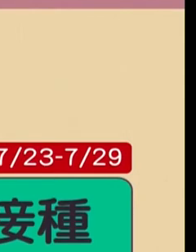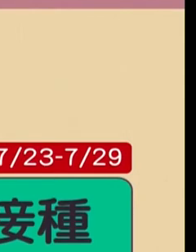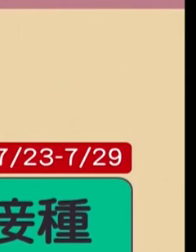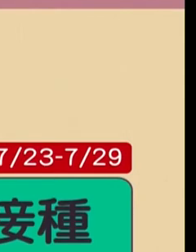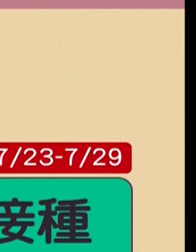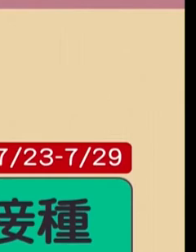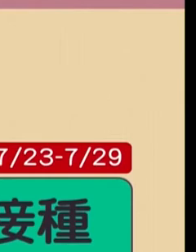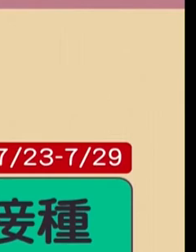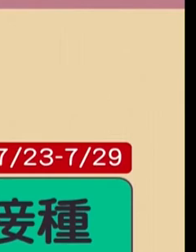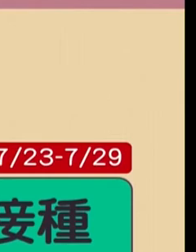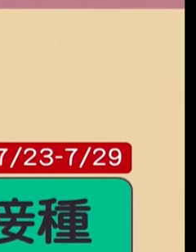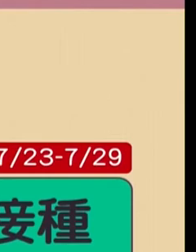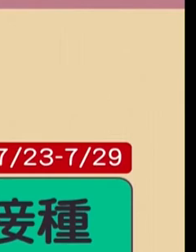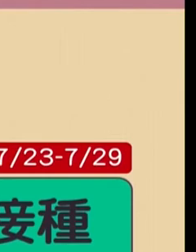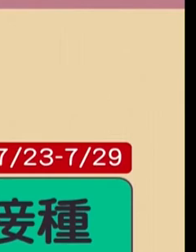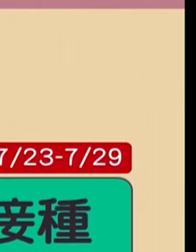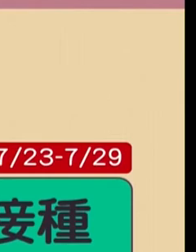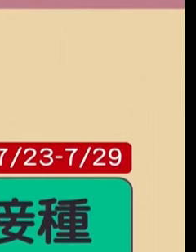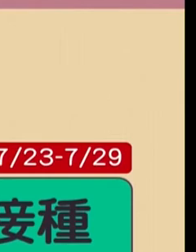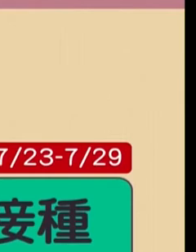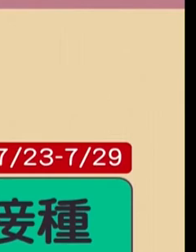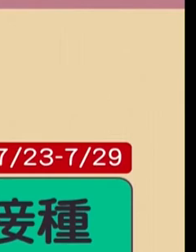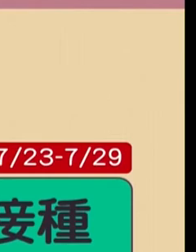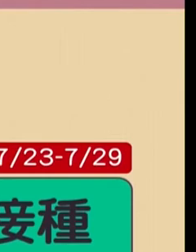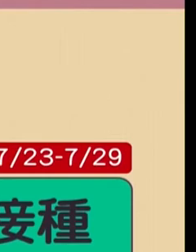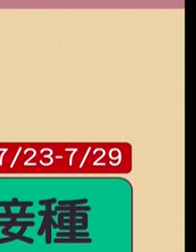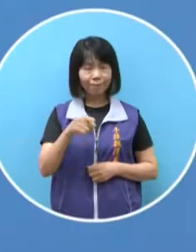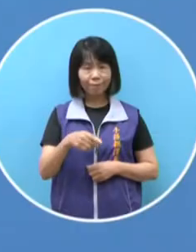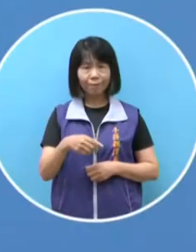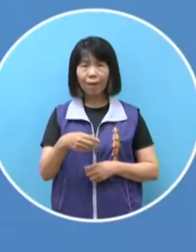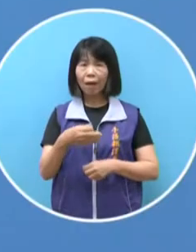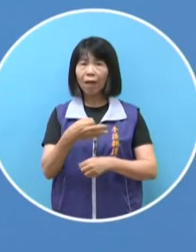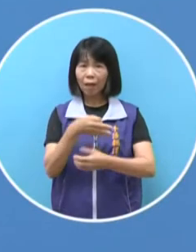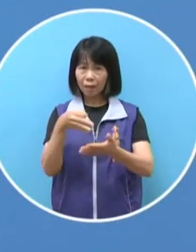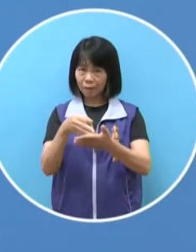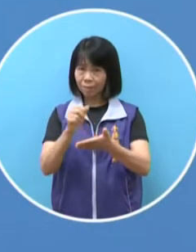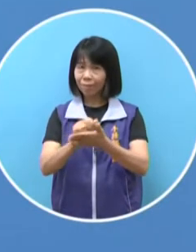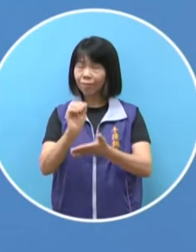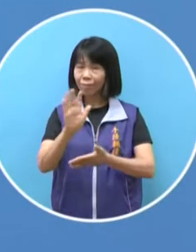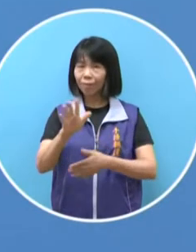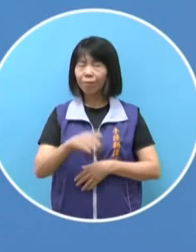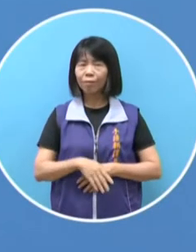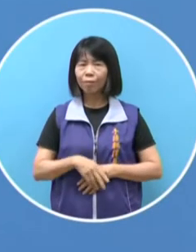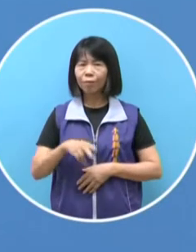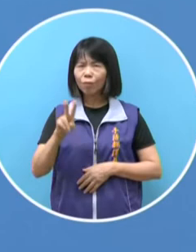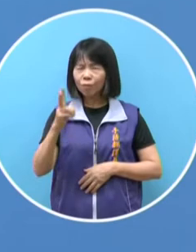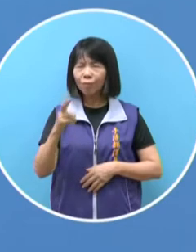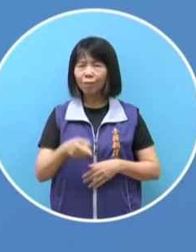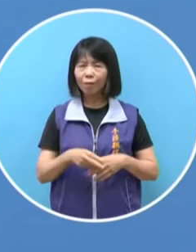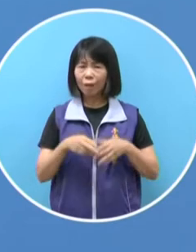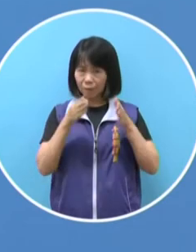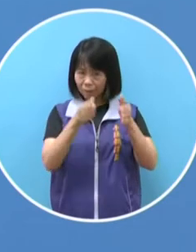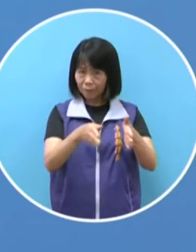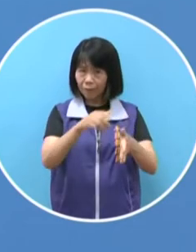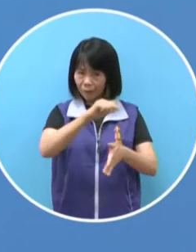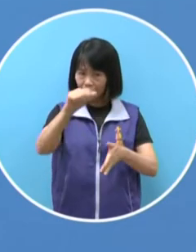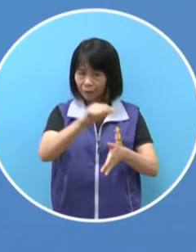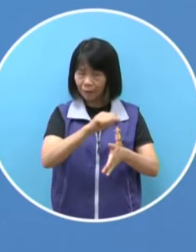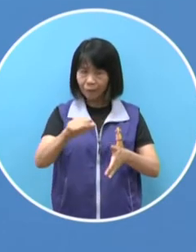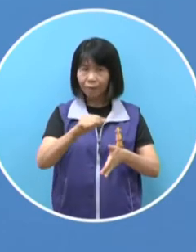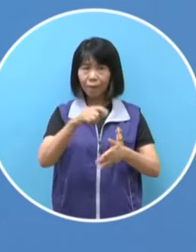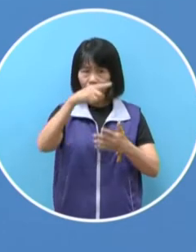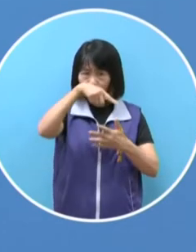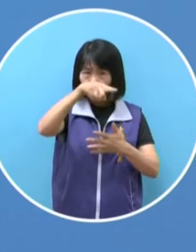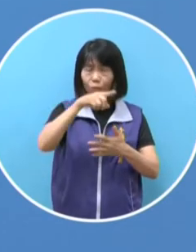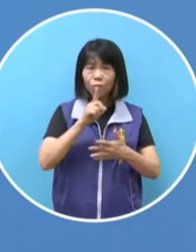种所以如果已经有预约登记的，尤其是你是单纯登记 AZ 疫苗的话，我